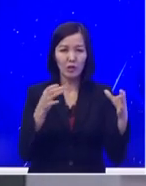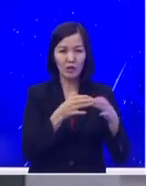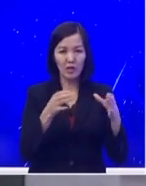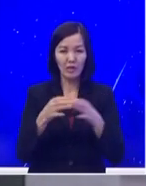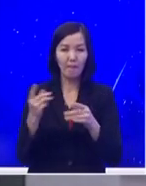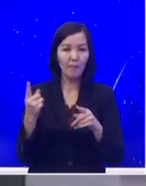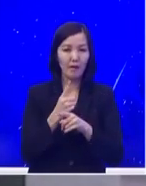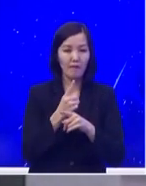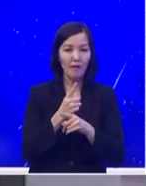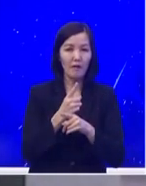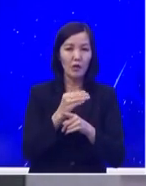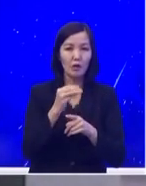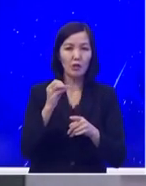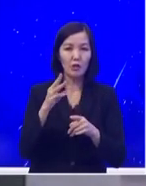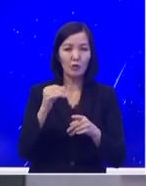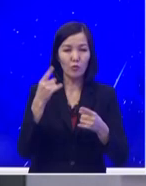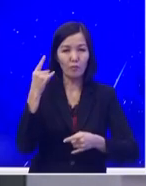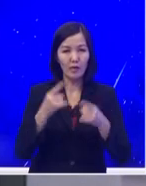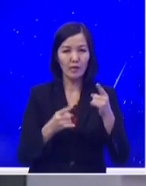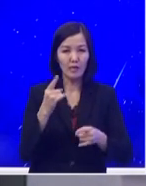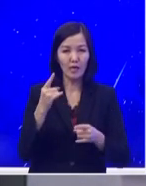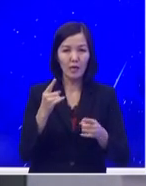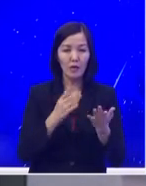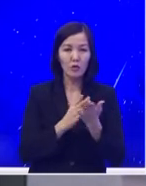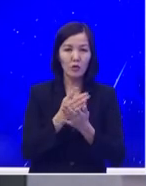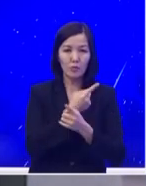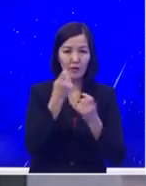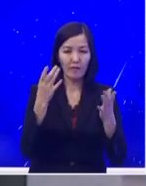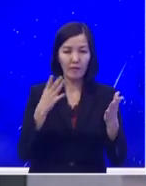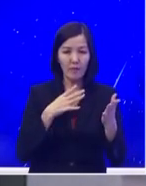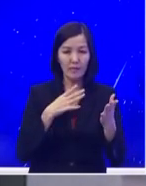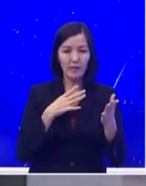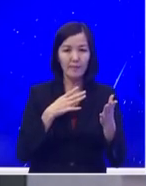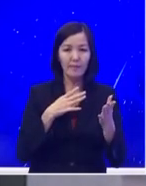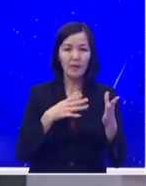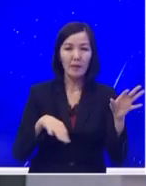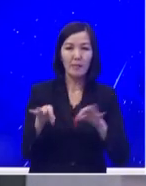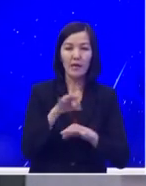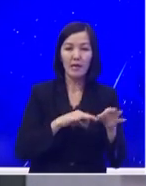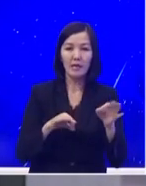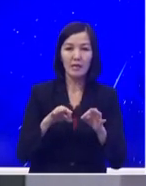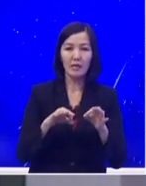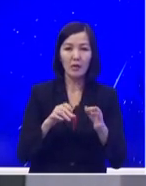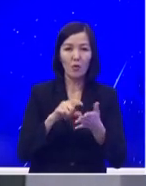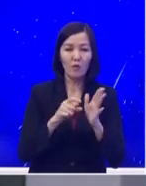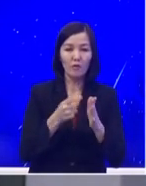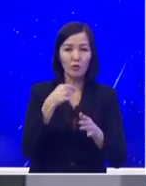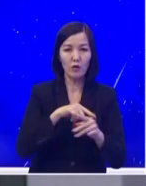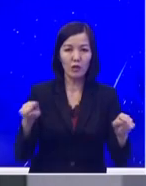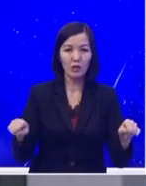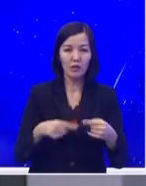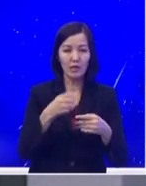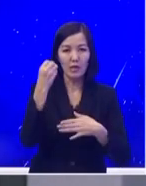в первую очередь это Жицу Медиа, региональная служба коммуникаций, проектный офис Рухани Жангру, а также Центр